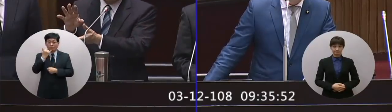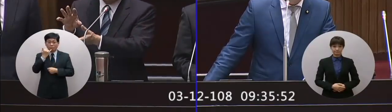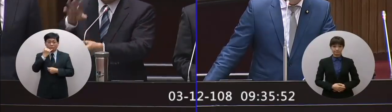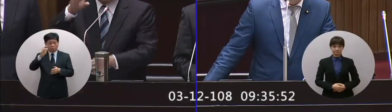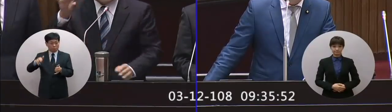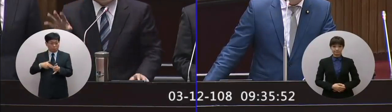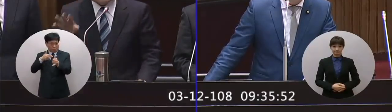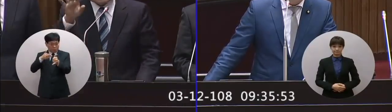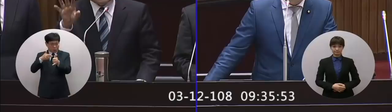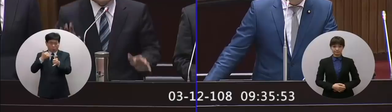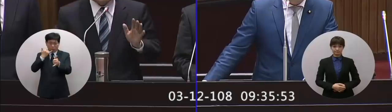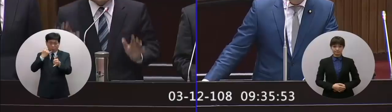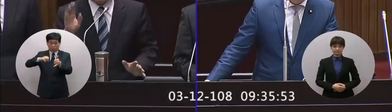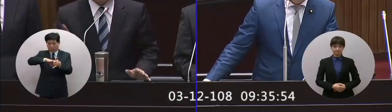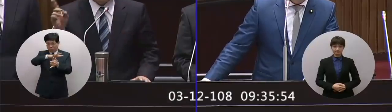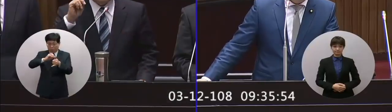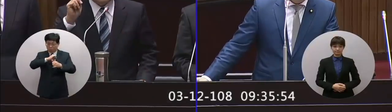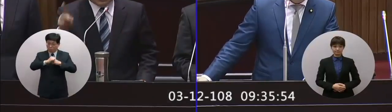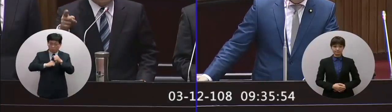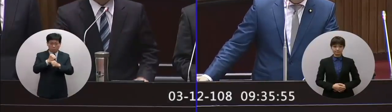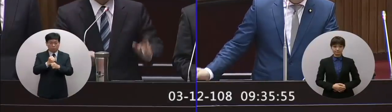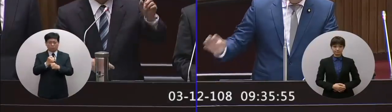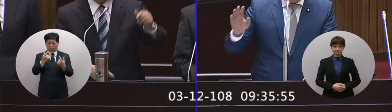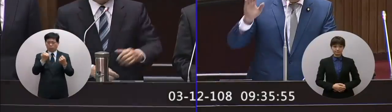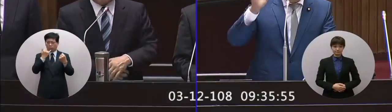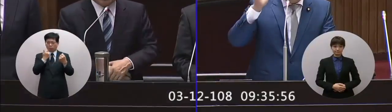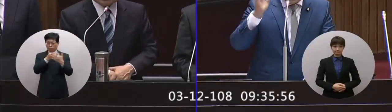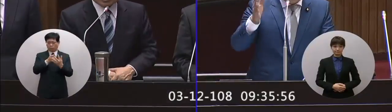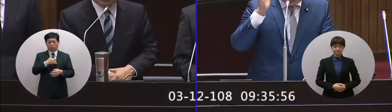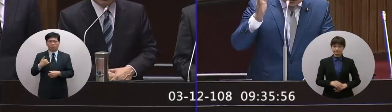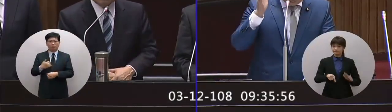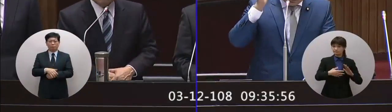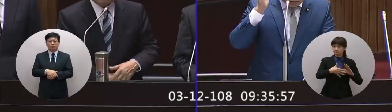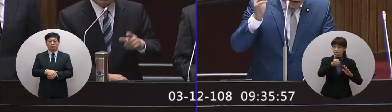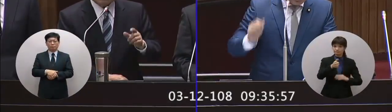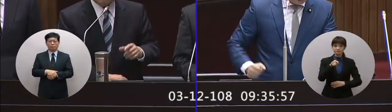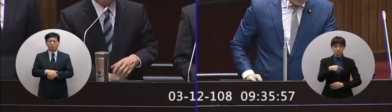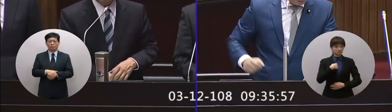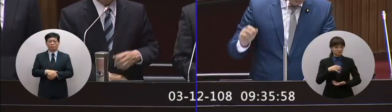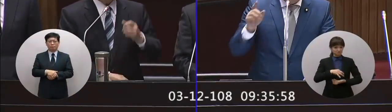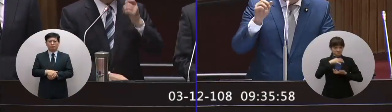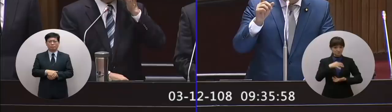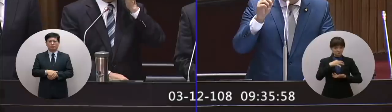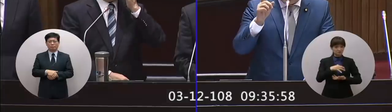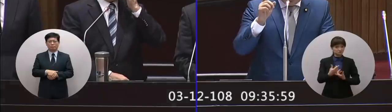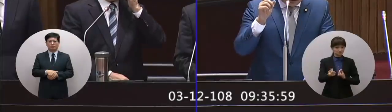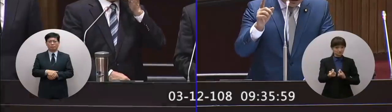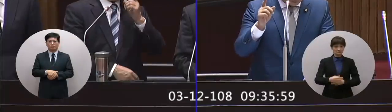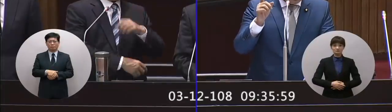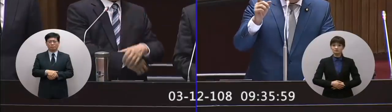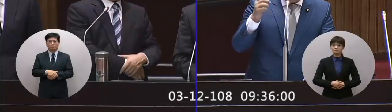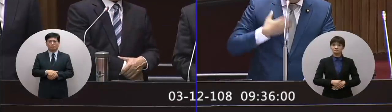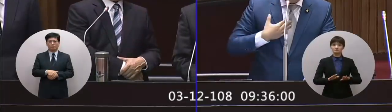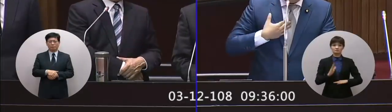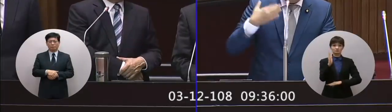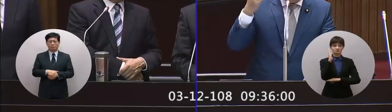面整个身体姿势等等也都是有办法辨识的。 院长，这就是我担心的，政府在执